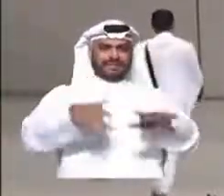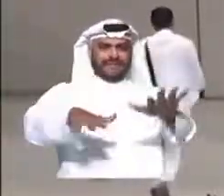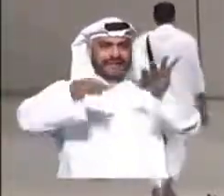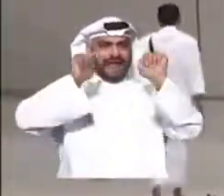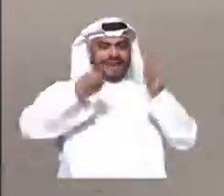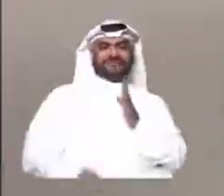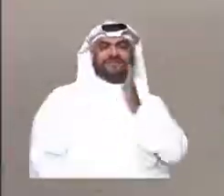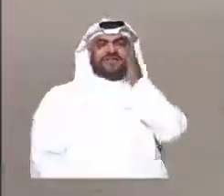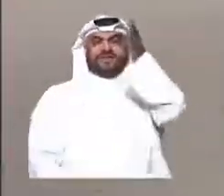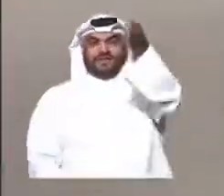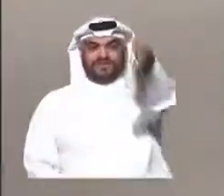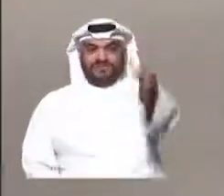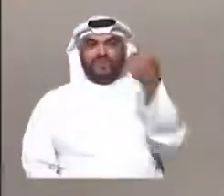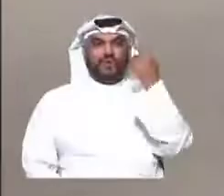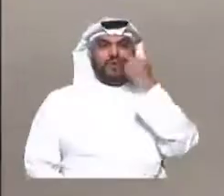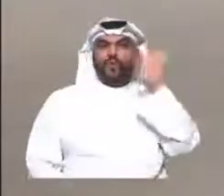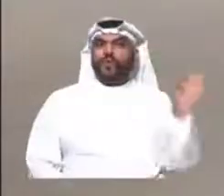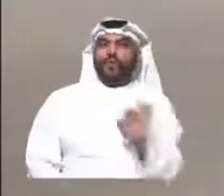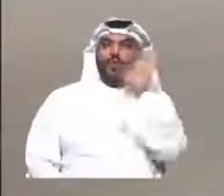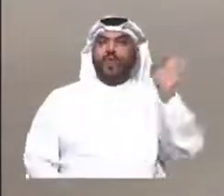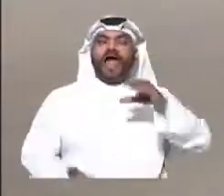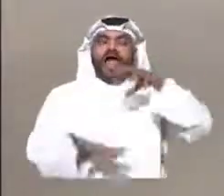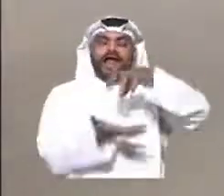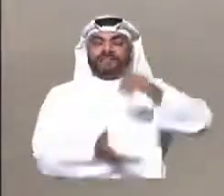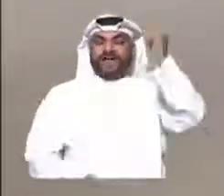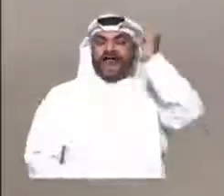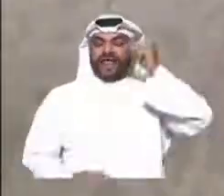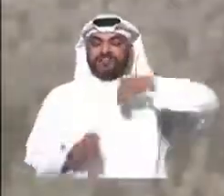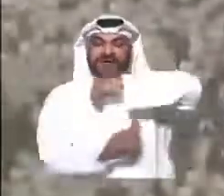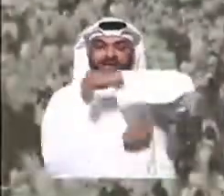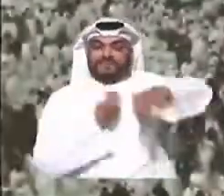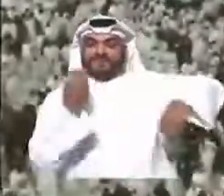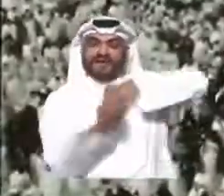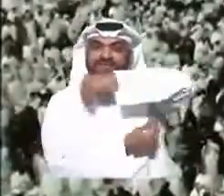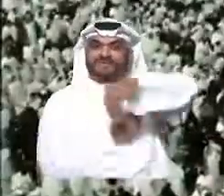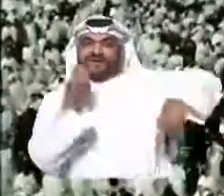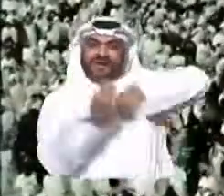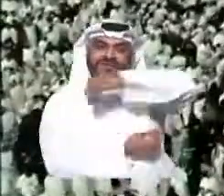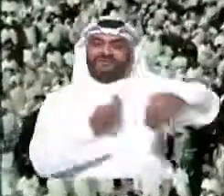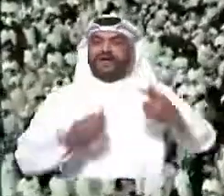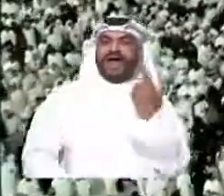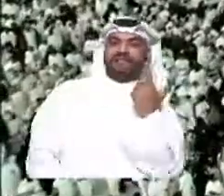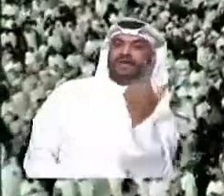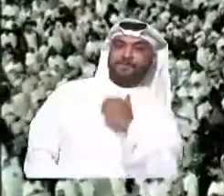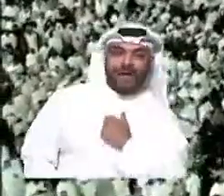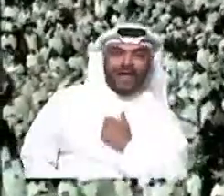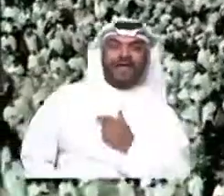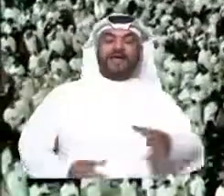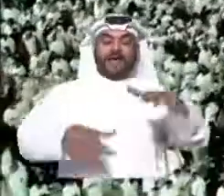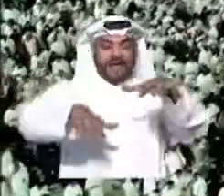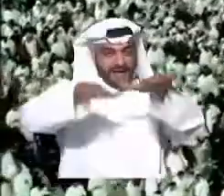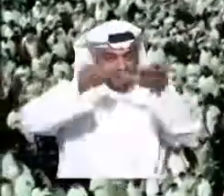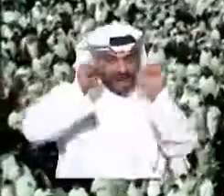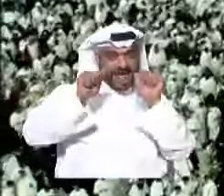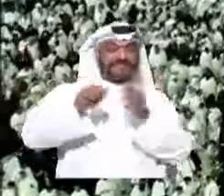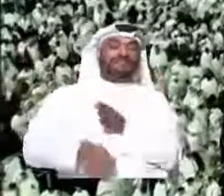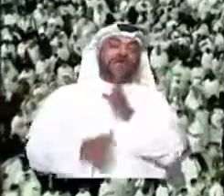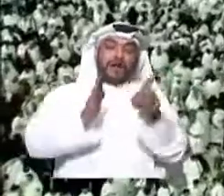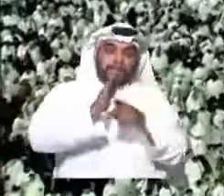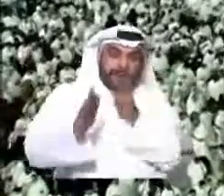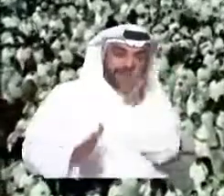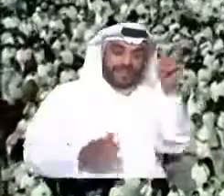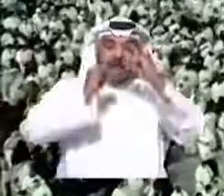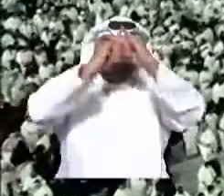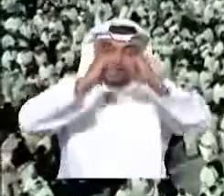بدأ ضيوف الرحمن بالتوافد على الكعبة المشرفة حيث أدوا طواف الإفاضة قبل أن يعودوا إلى منى للمبيت